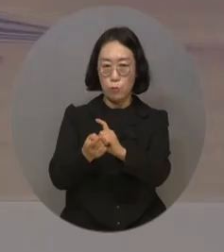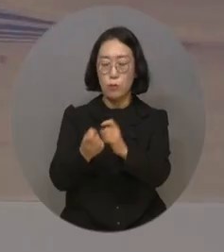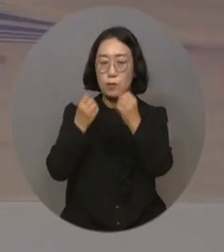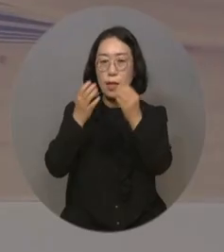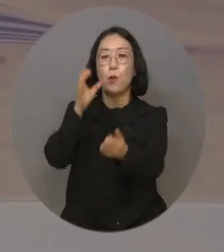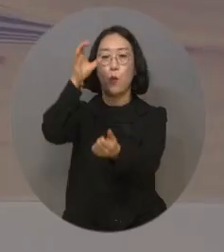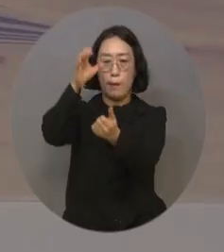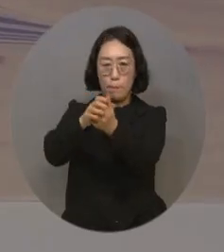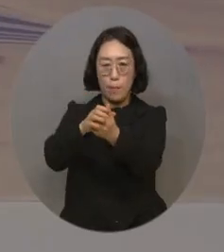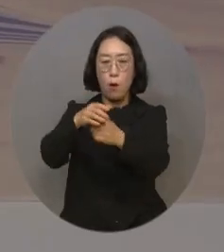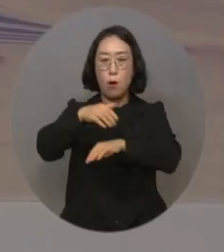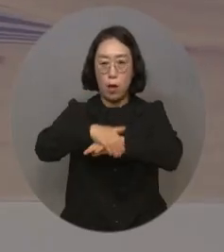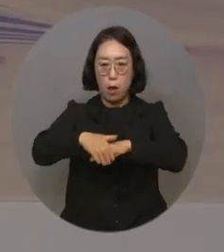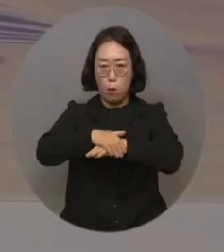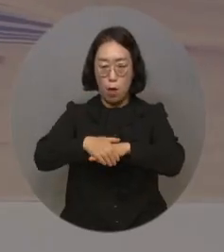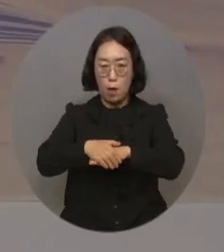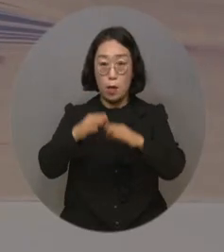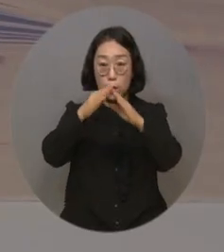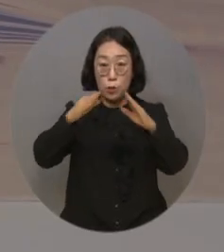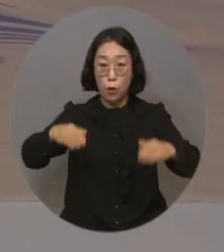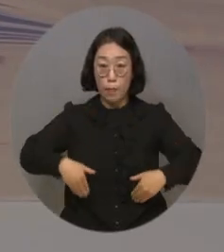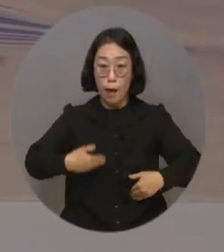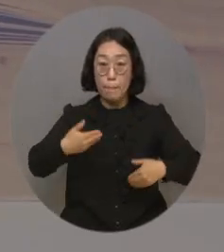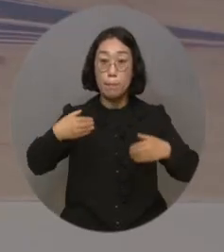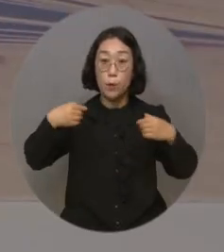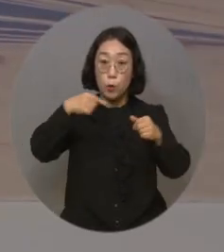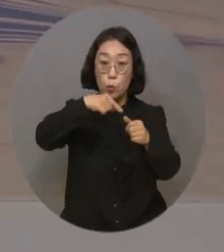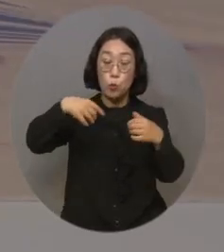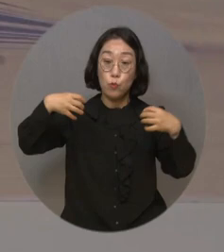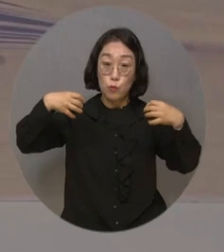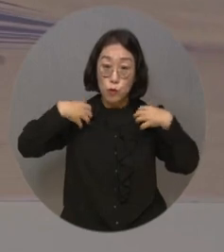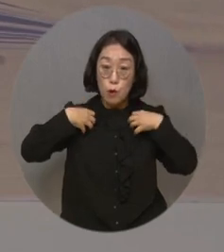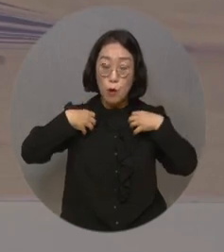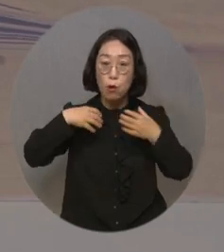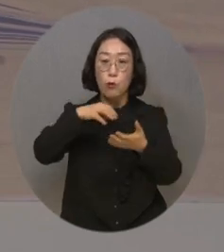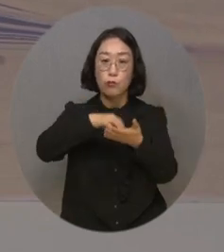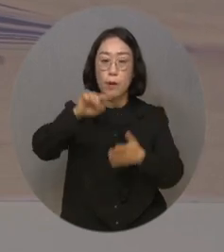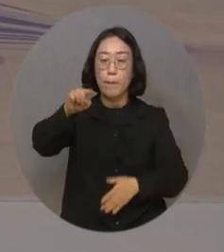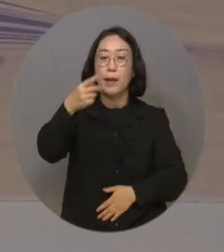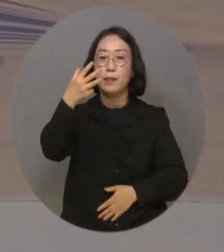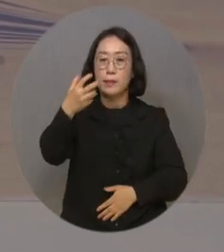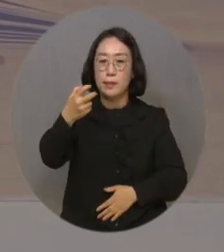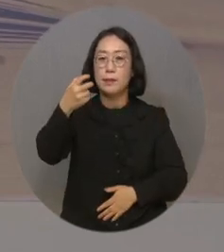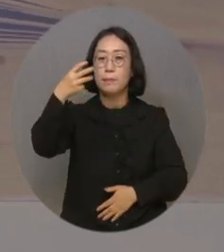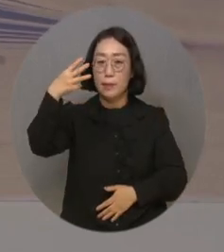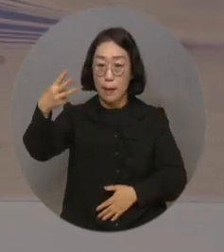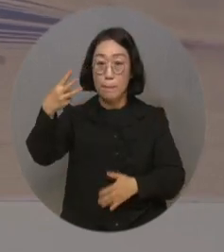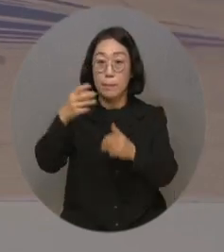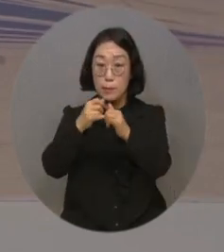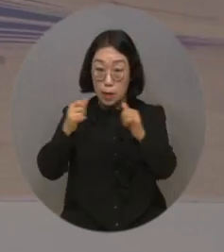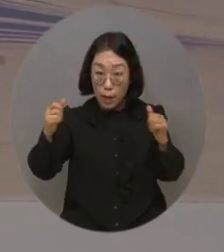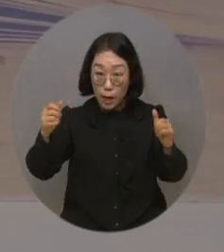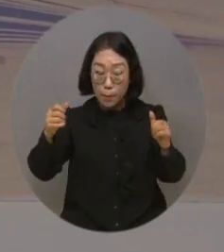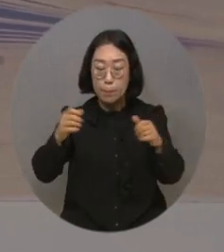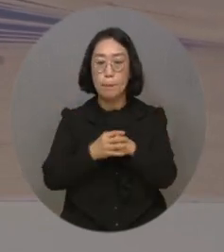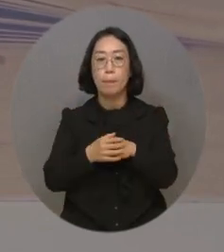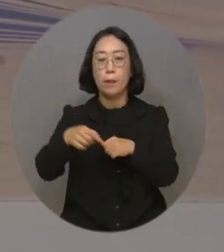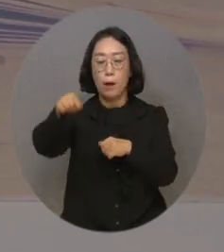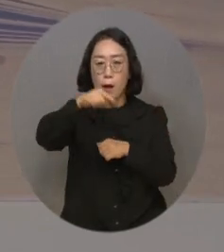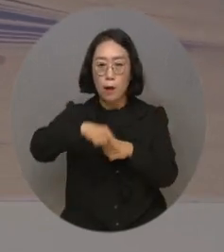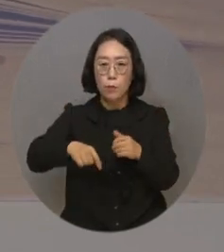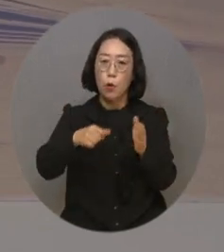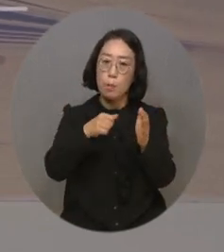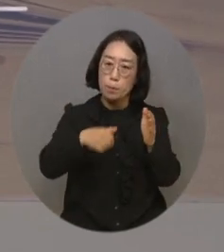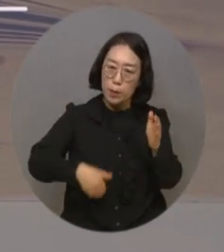올해 1월 기준 전남도교육청 장애인 교원은 총 173명이며 이번 조례재정으로 보조공학기기